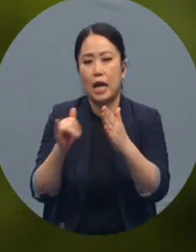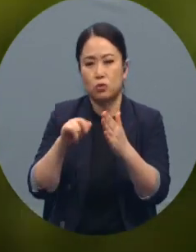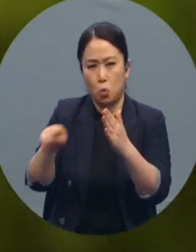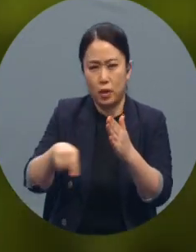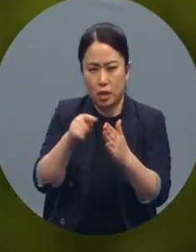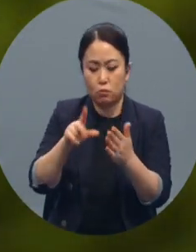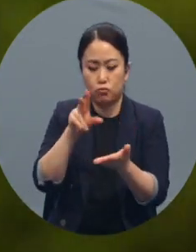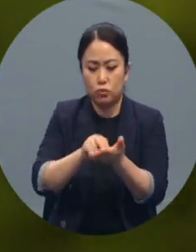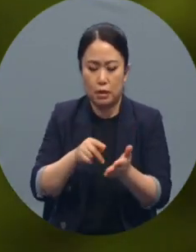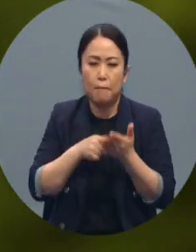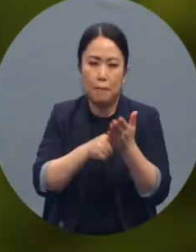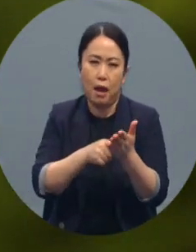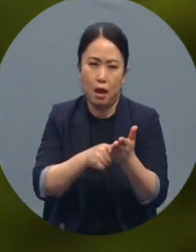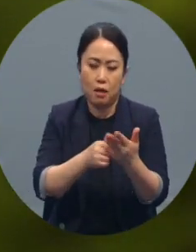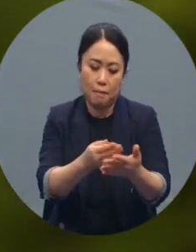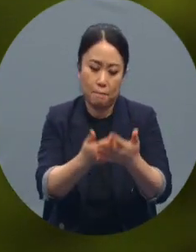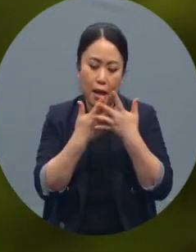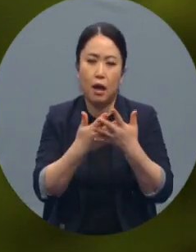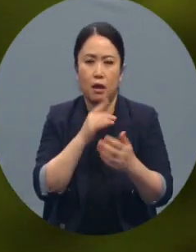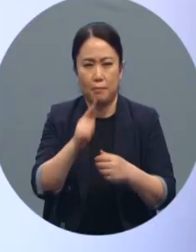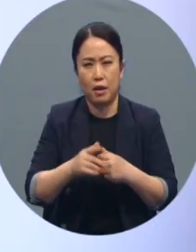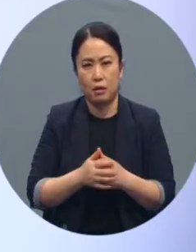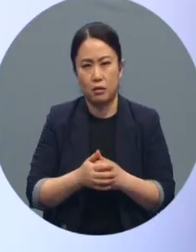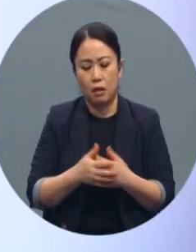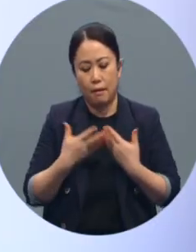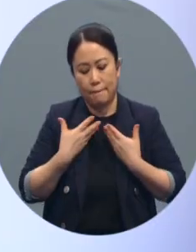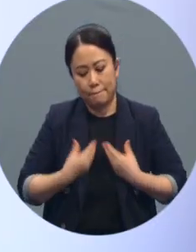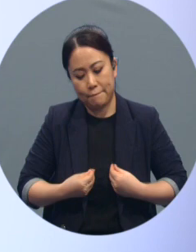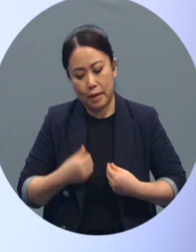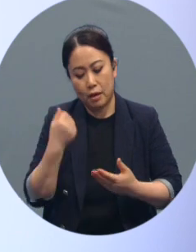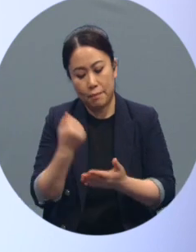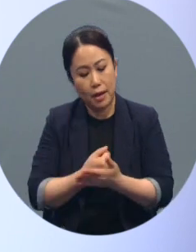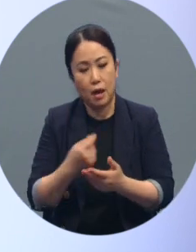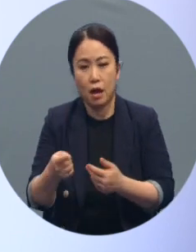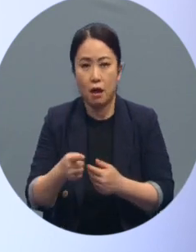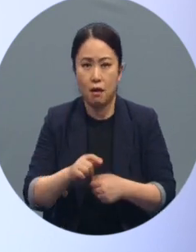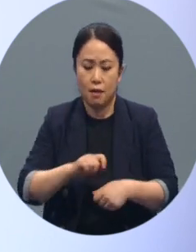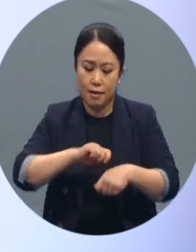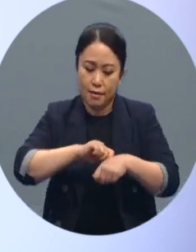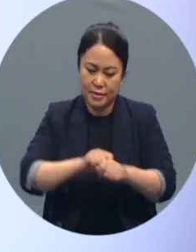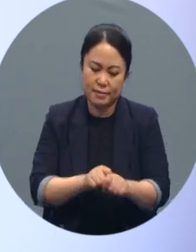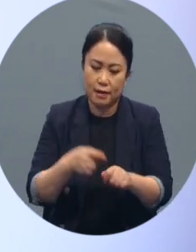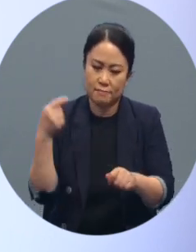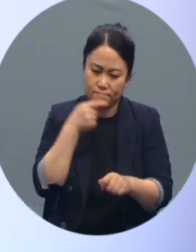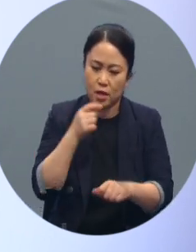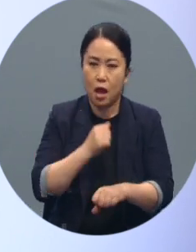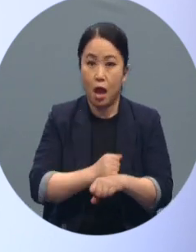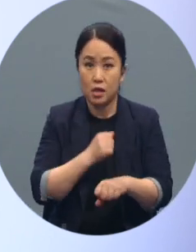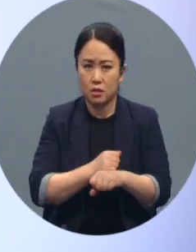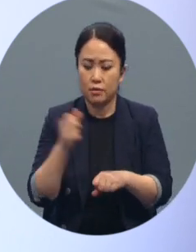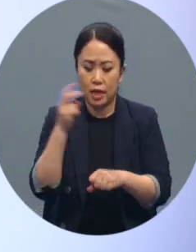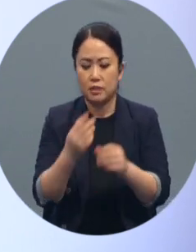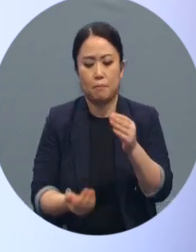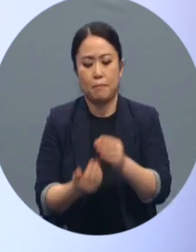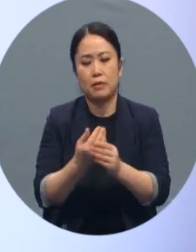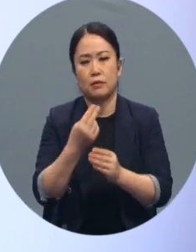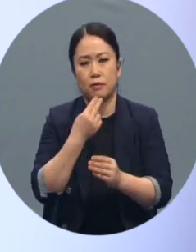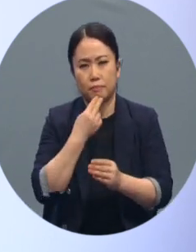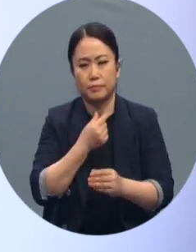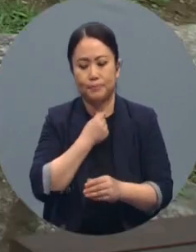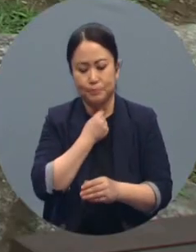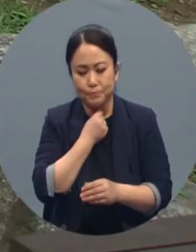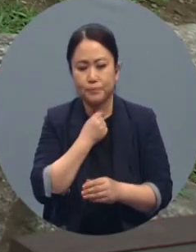제기로 드러났습니다. 참담합니다. 좀 강하게 징계를 함으로써 다시는 일어나지 않기를